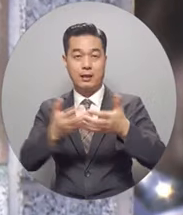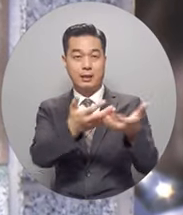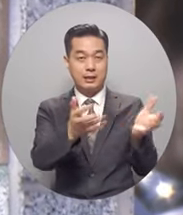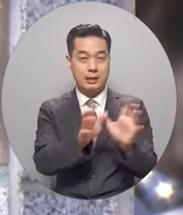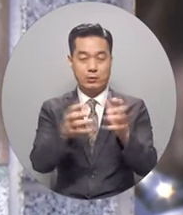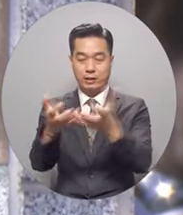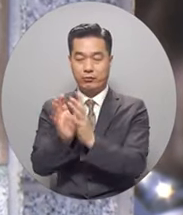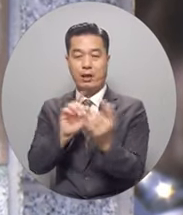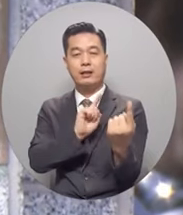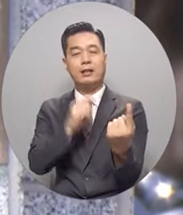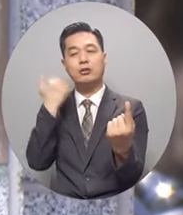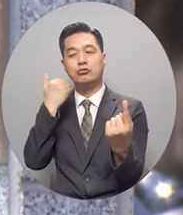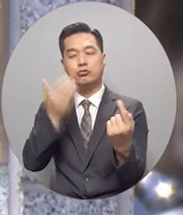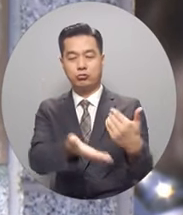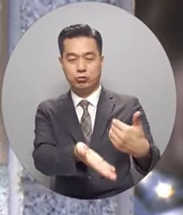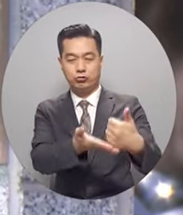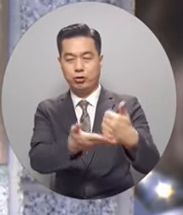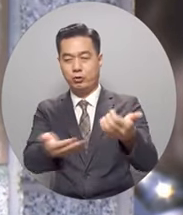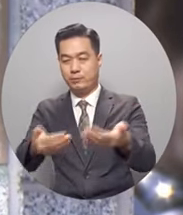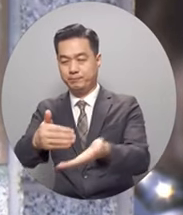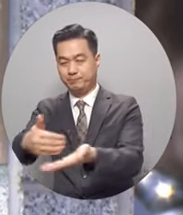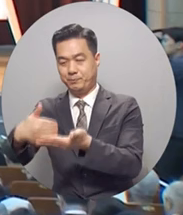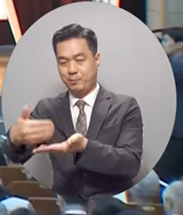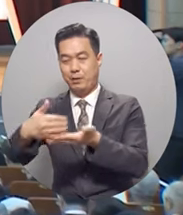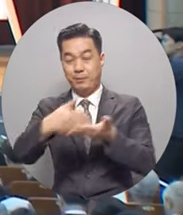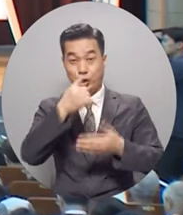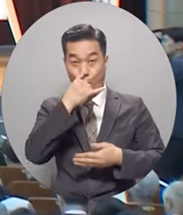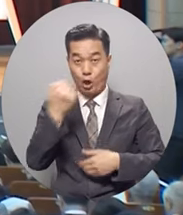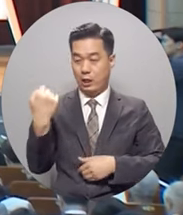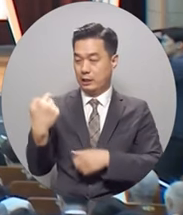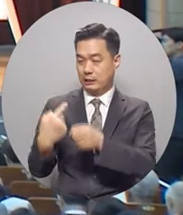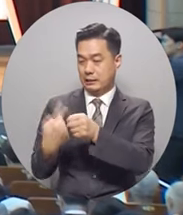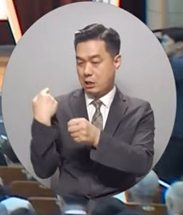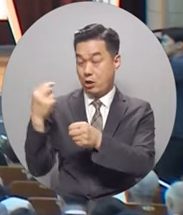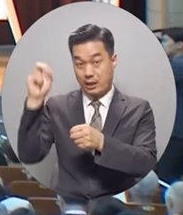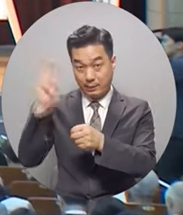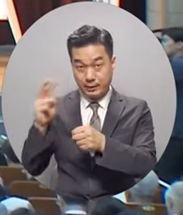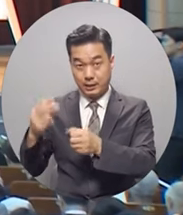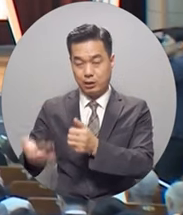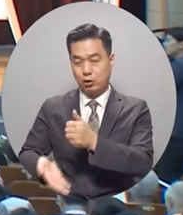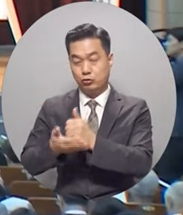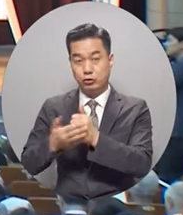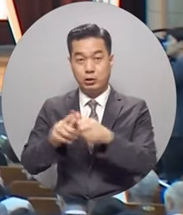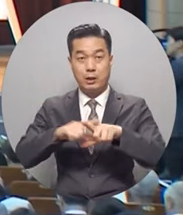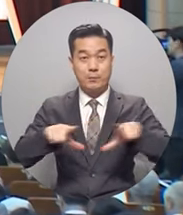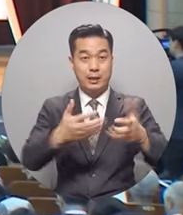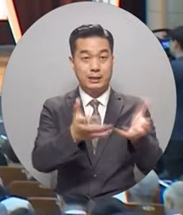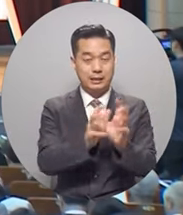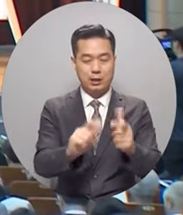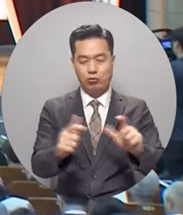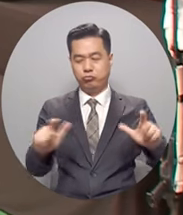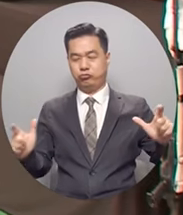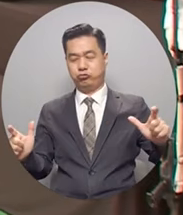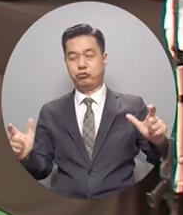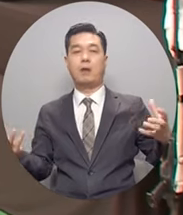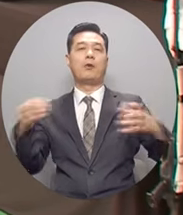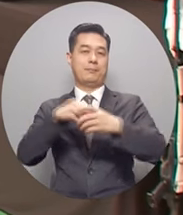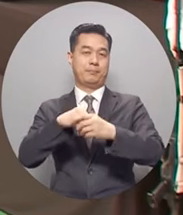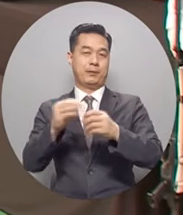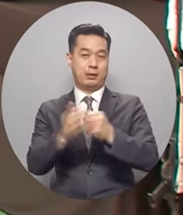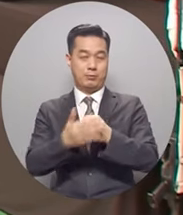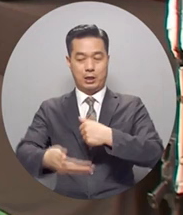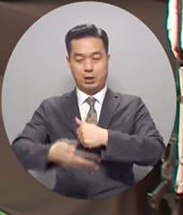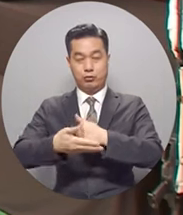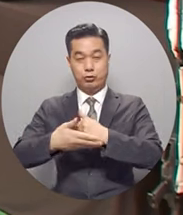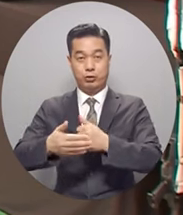한국독립유산원이나 독립기념관등독립운동관련기관으로부터후보자추천을받았습니다.그러다가 작년에갑자기 추천기관의범위를 민간단체까지확대했습니다.이승만